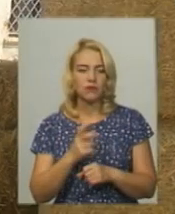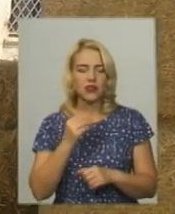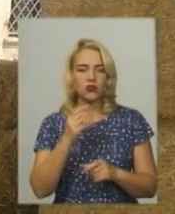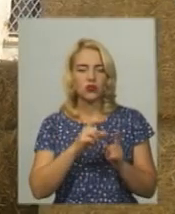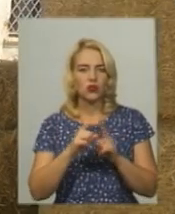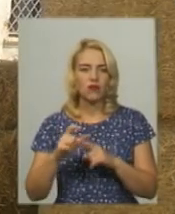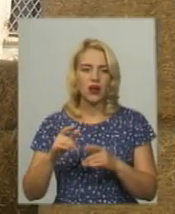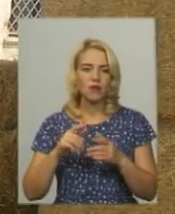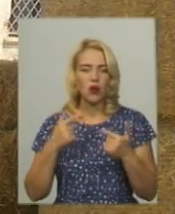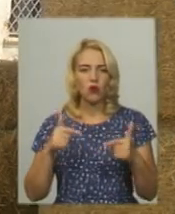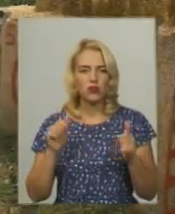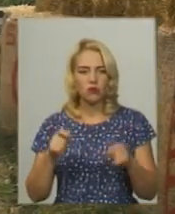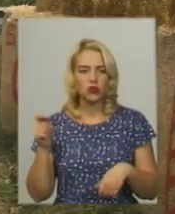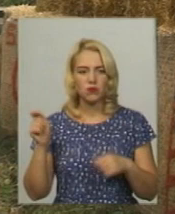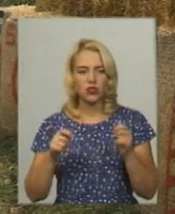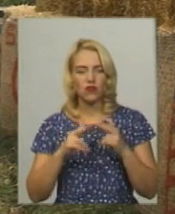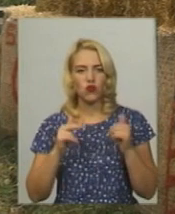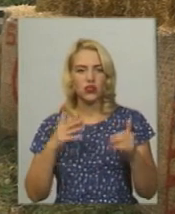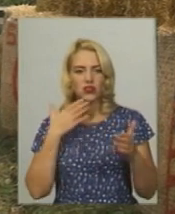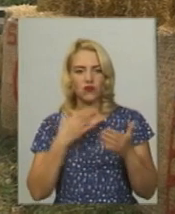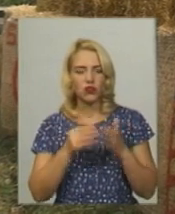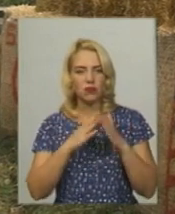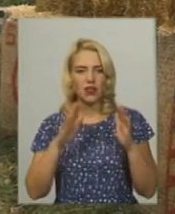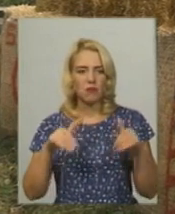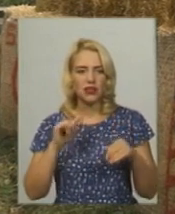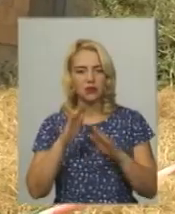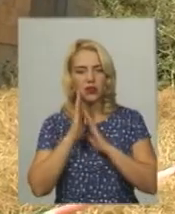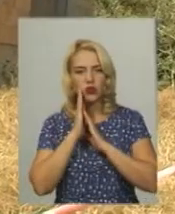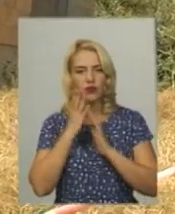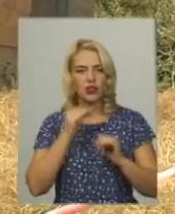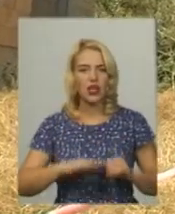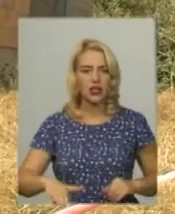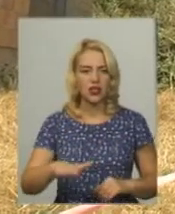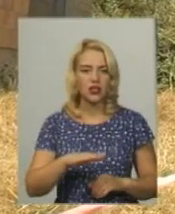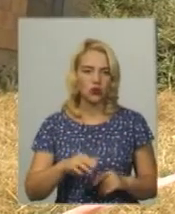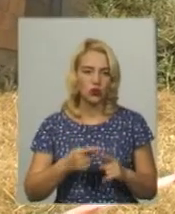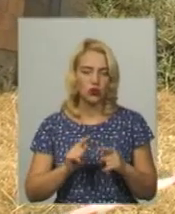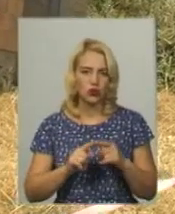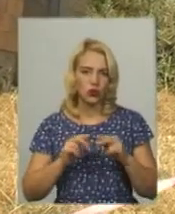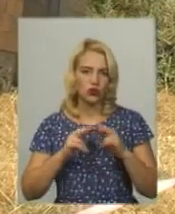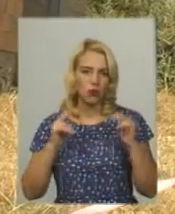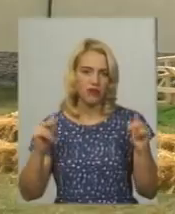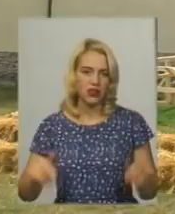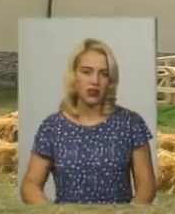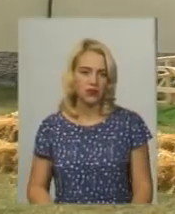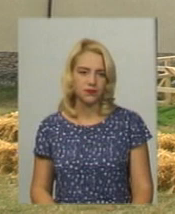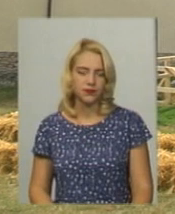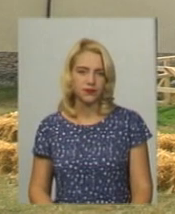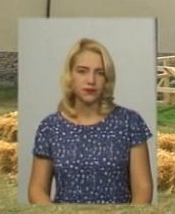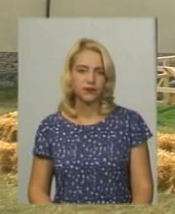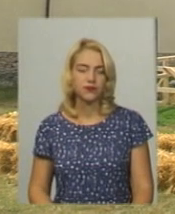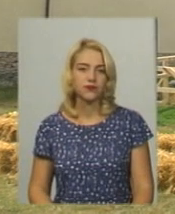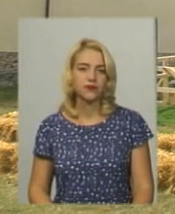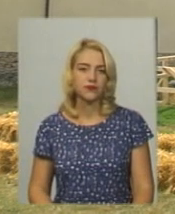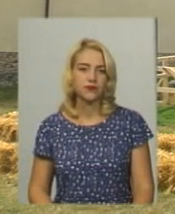словами, гості можуть приїжджати в фортецю із своїми наметами та заночувати на території заповідника. Світлана Поробок, Олександр Горішевський. Новини на